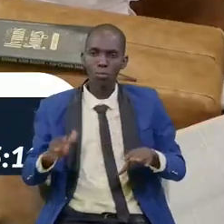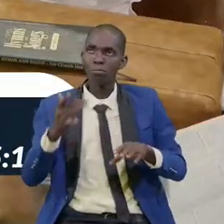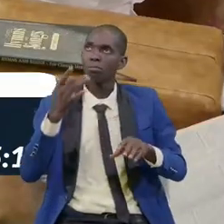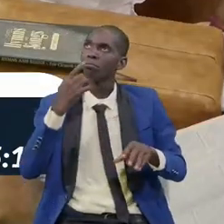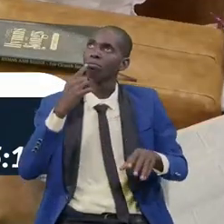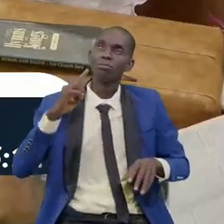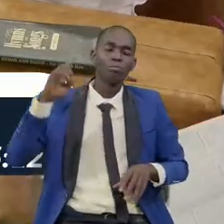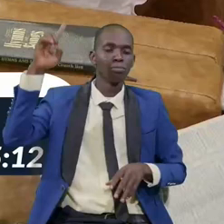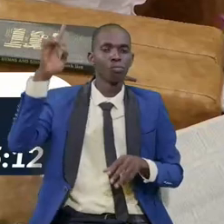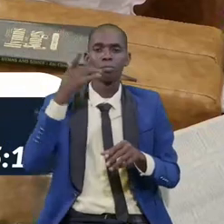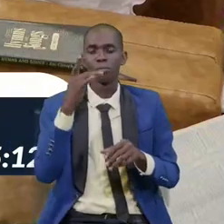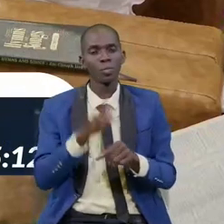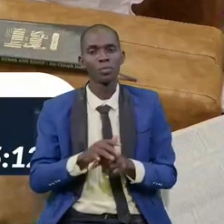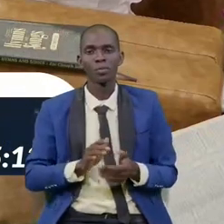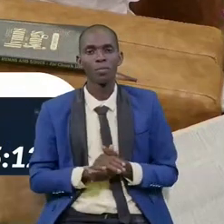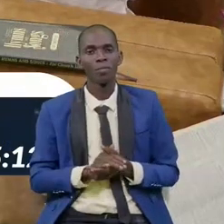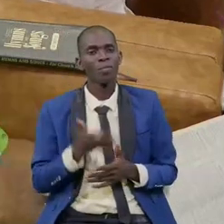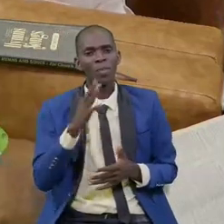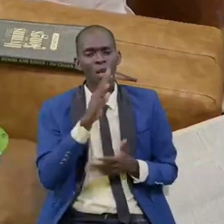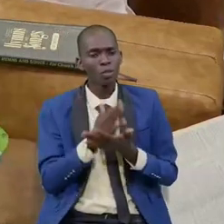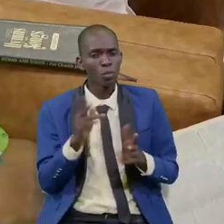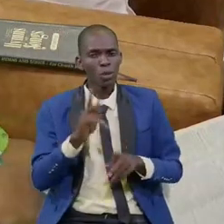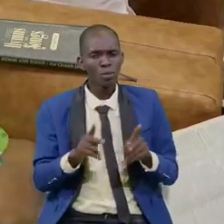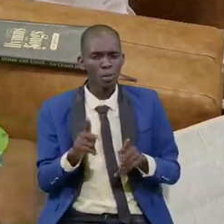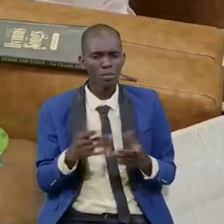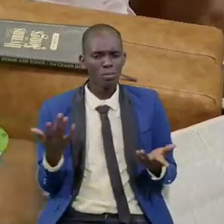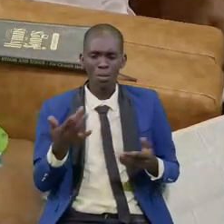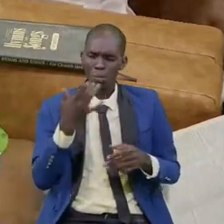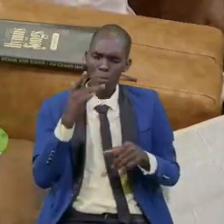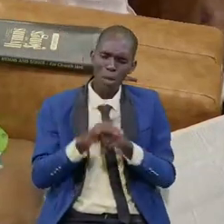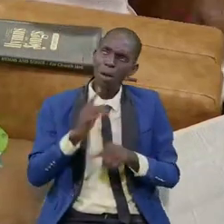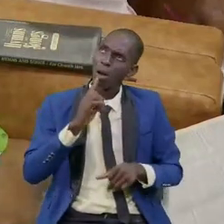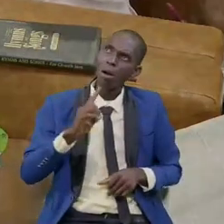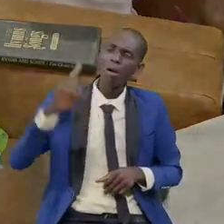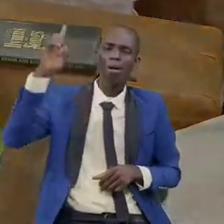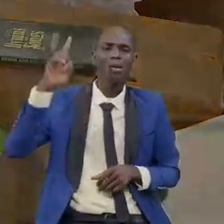ni par le ciel. Ne jurez pas. Il y a des gens que